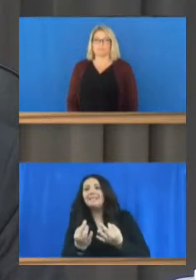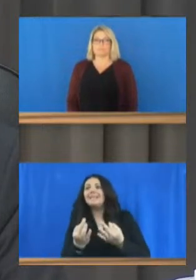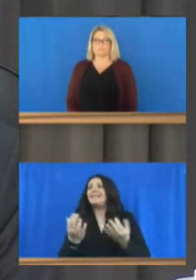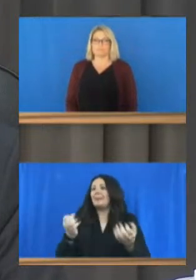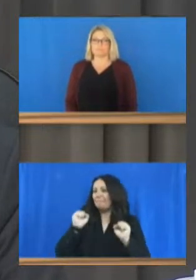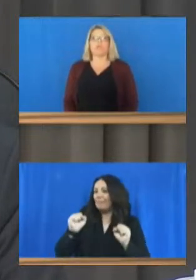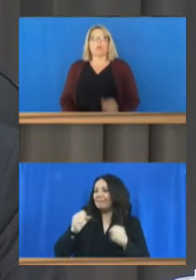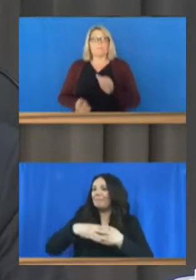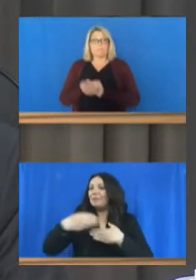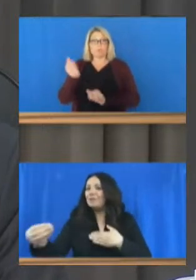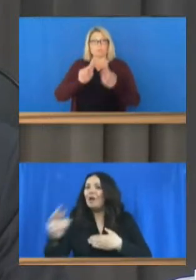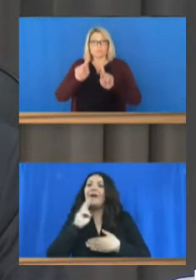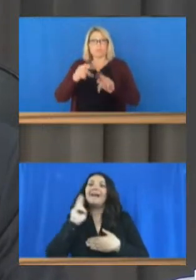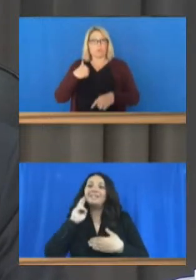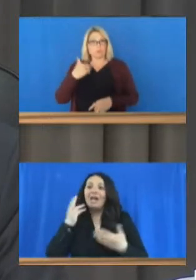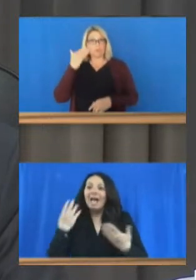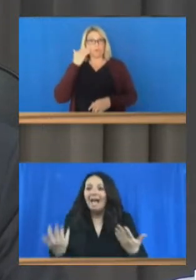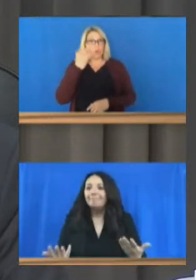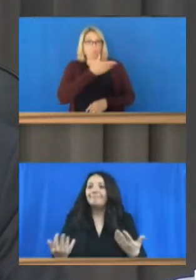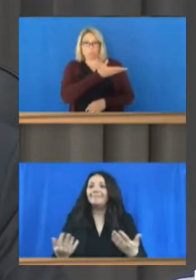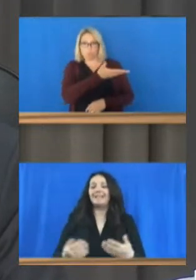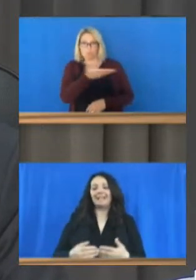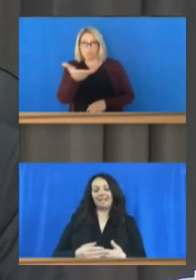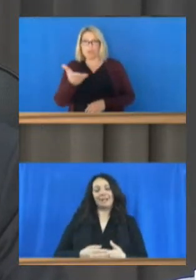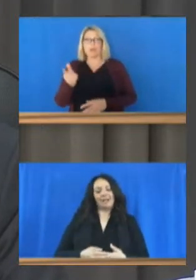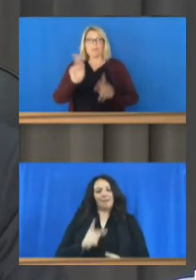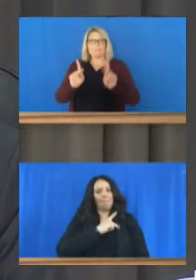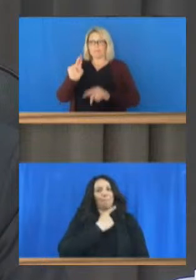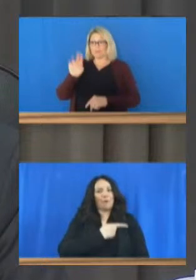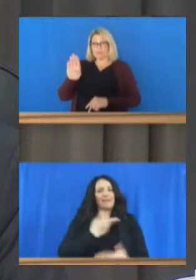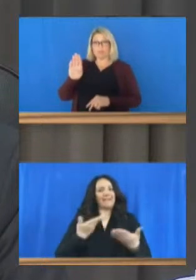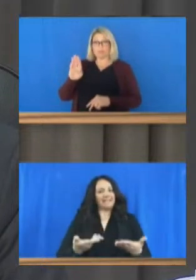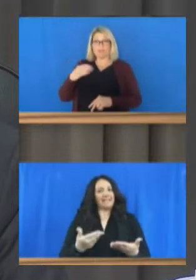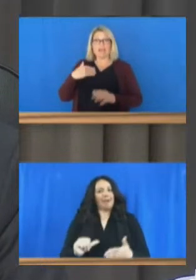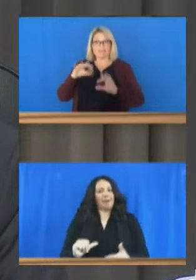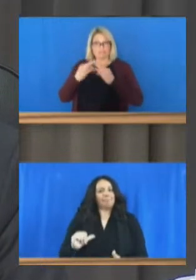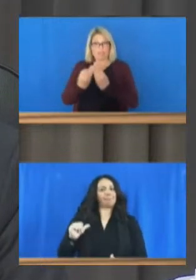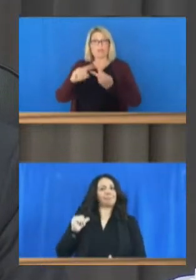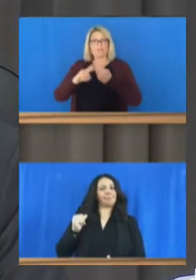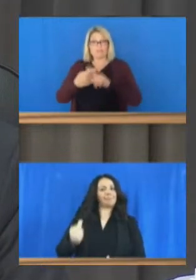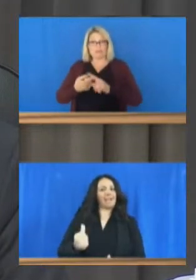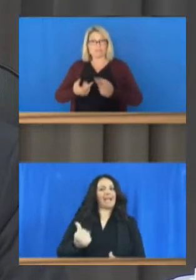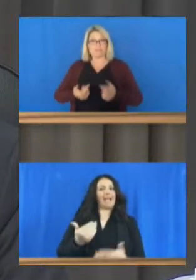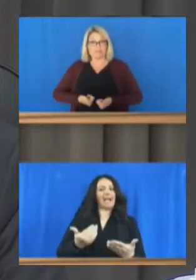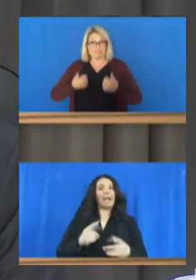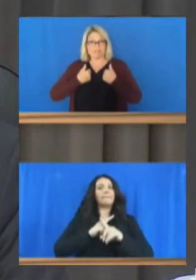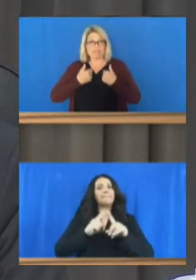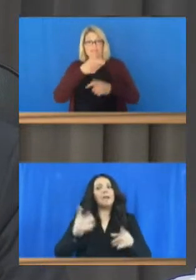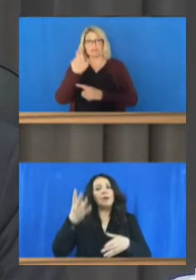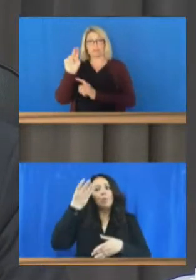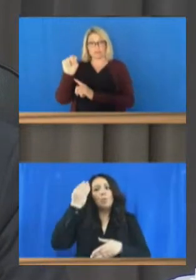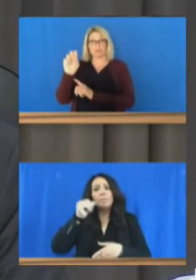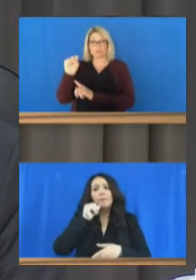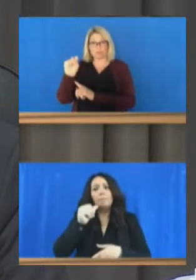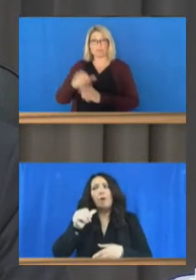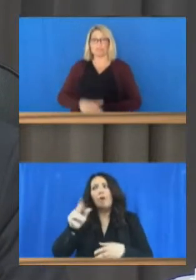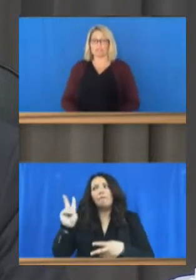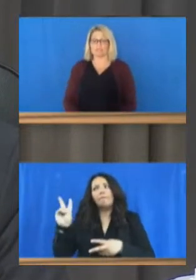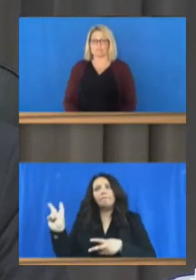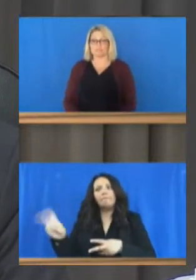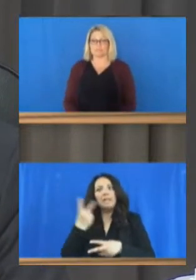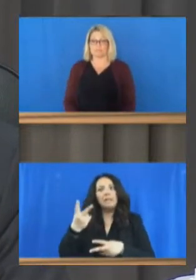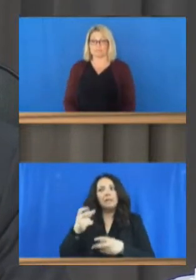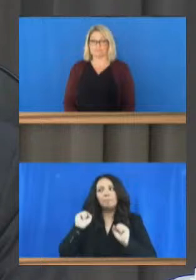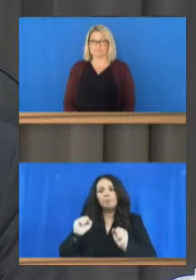proches et nos communautés en santé et en sécurité pour ralentir la propagation de ce virus alors que nous déployons les vaccins